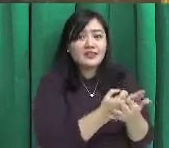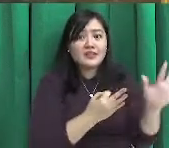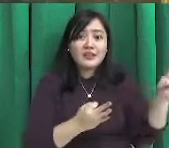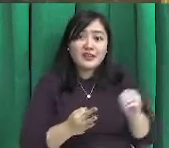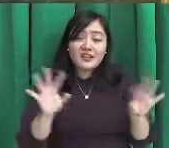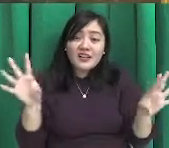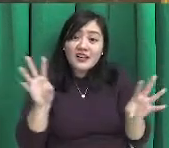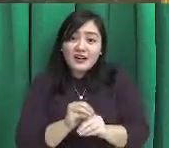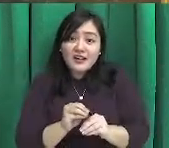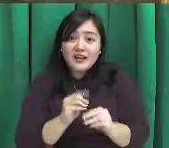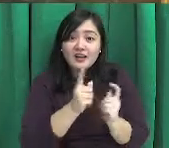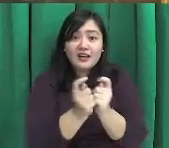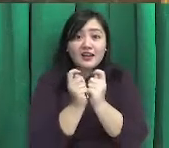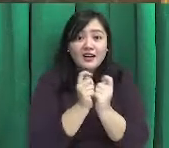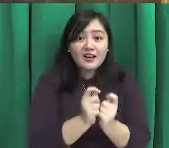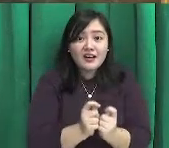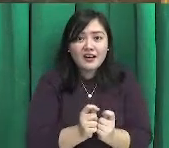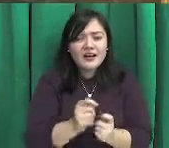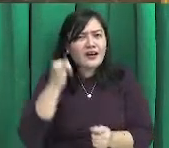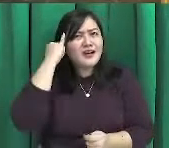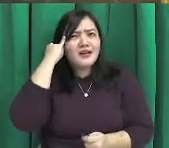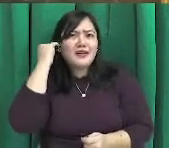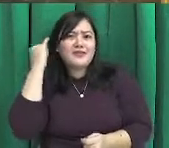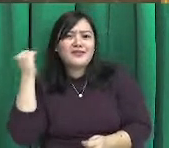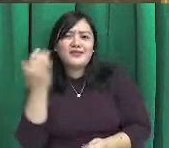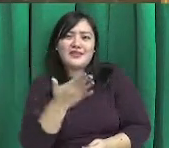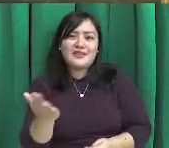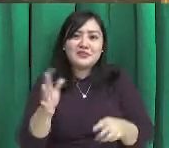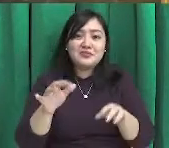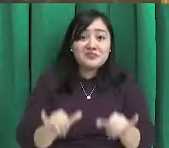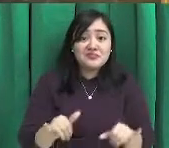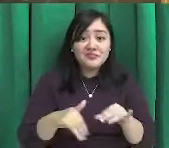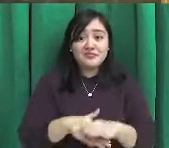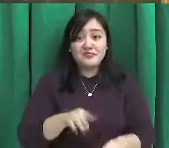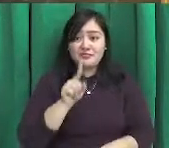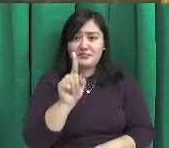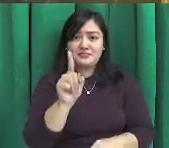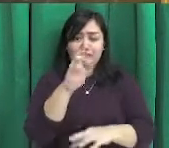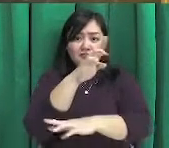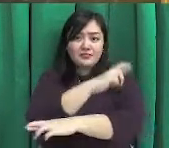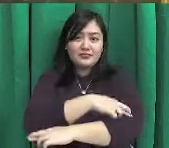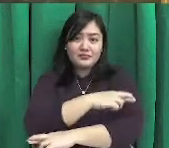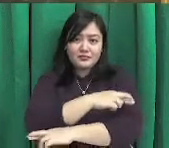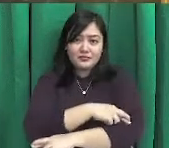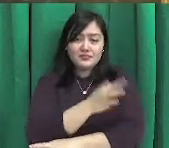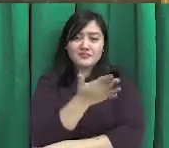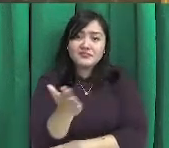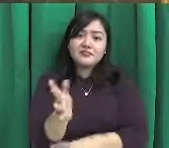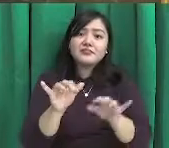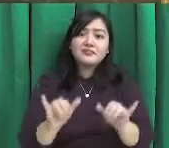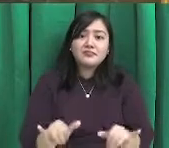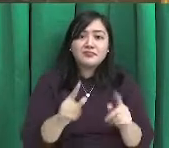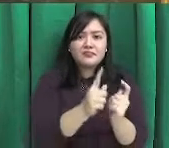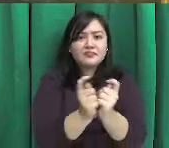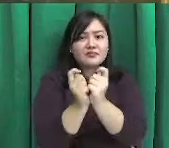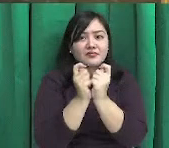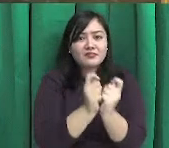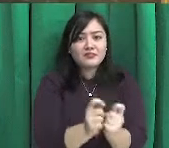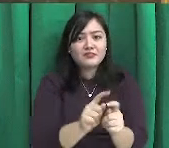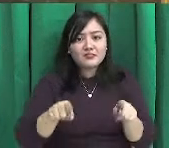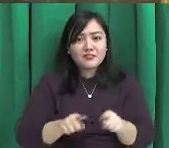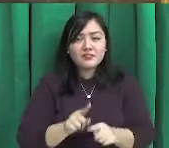Magkasama kayo, kapatid, sa kwarto. Magkasama kayong nag-i-enjoy. Pero bakit pagdating